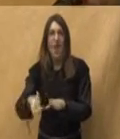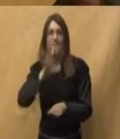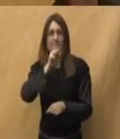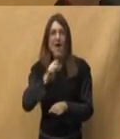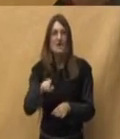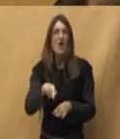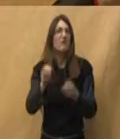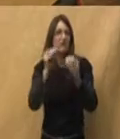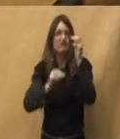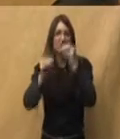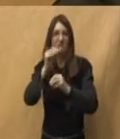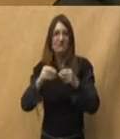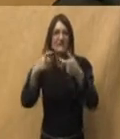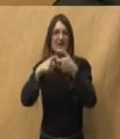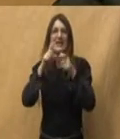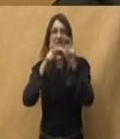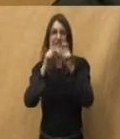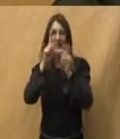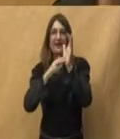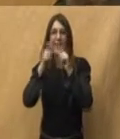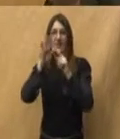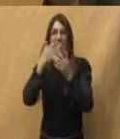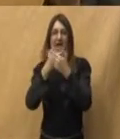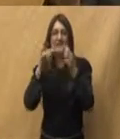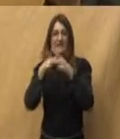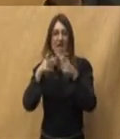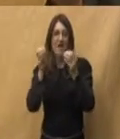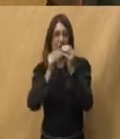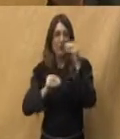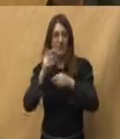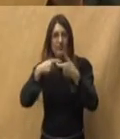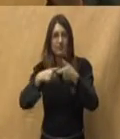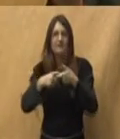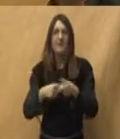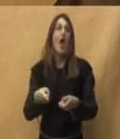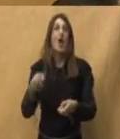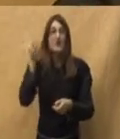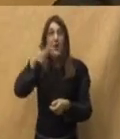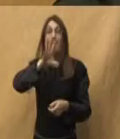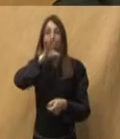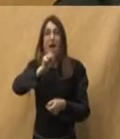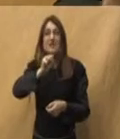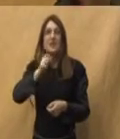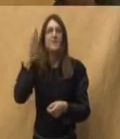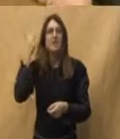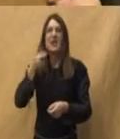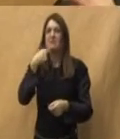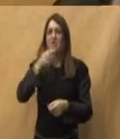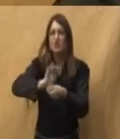to je sinteza. Pravi izraz je sinteza, a sjetimo se da se psima hrana kuhala